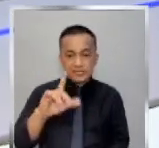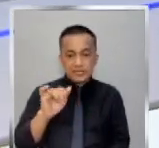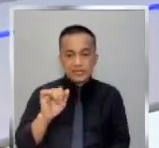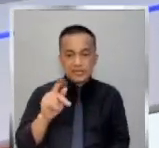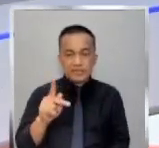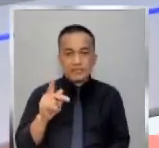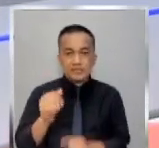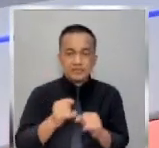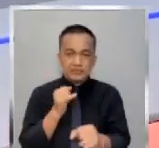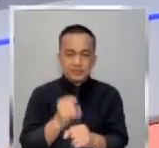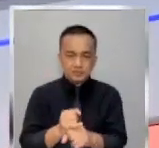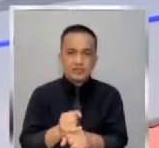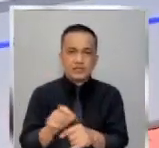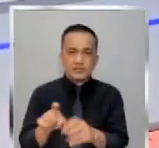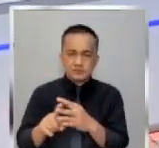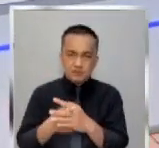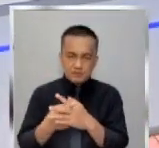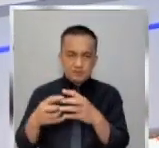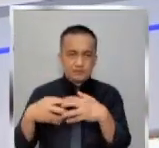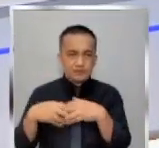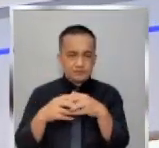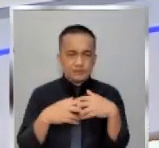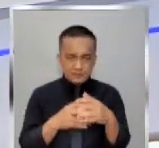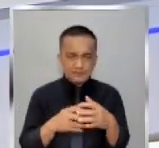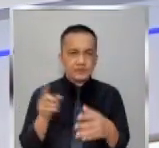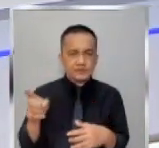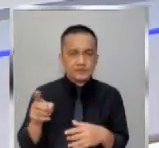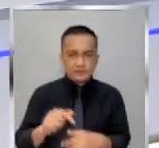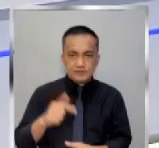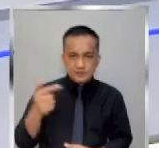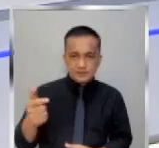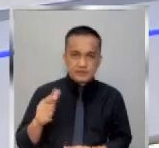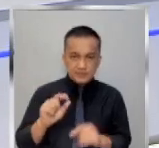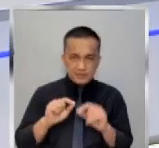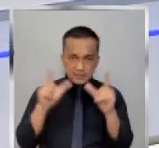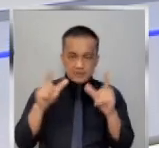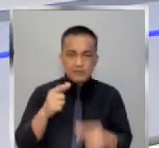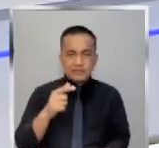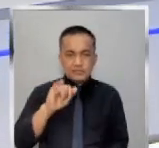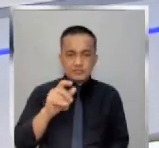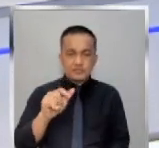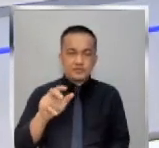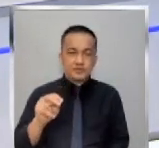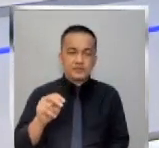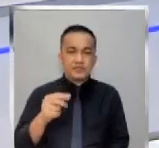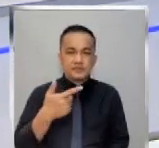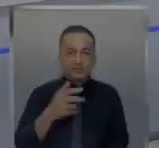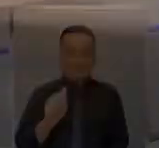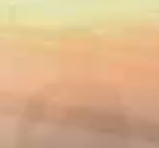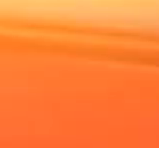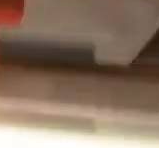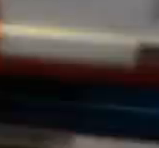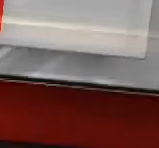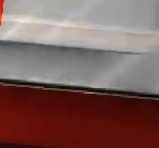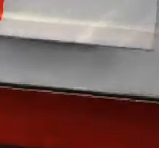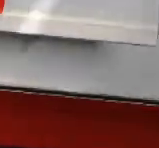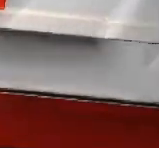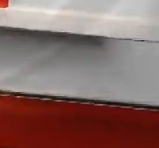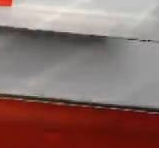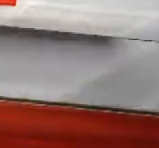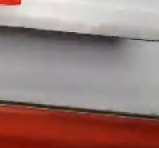kanilang recovery flights. At nakatutok doon live si Jasmine Gabriel Galban ng GMA Regional TV 1 North Central